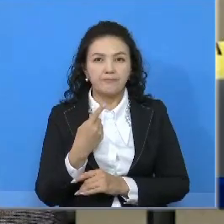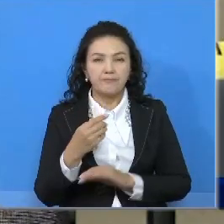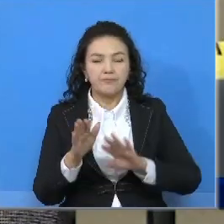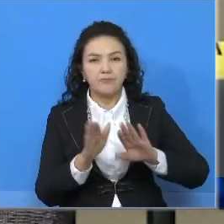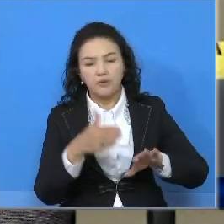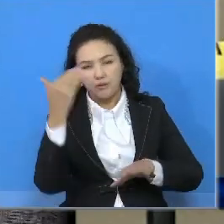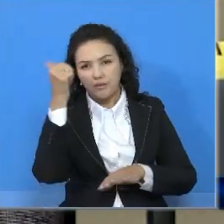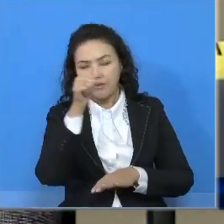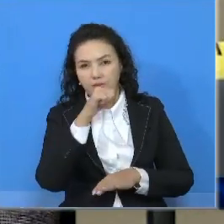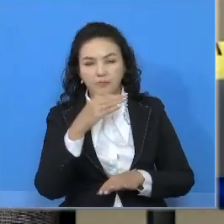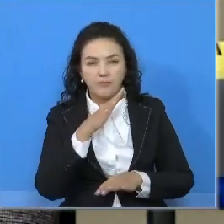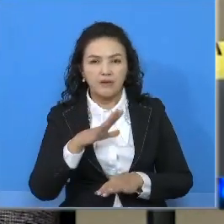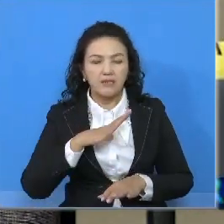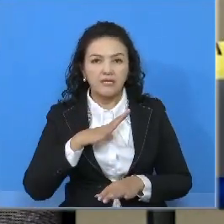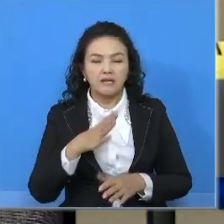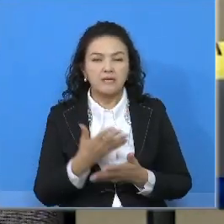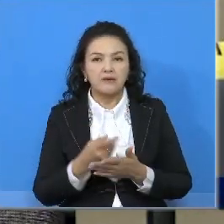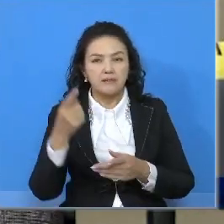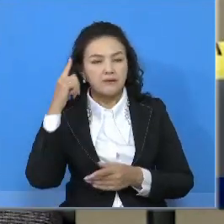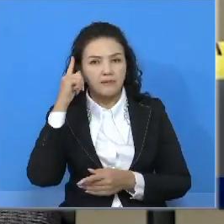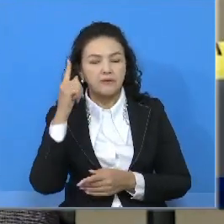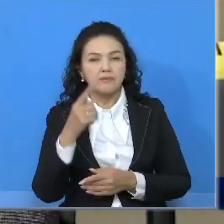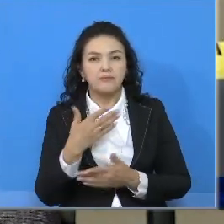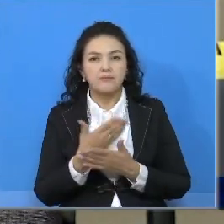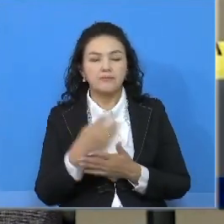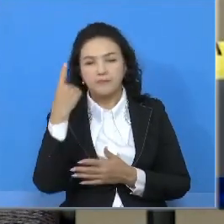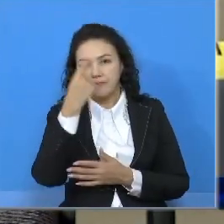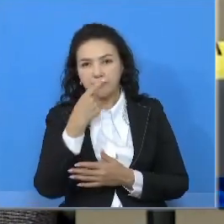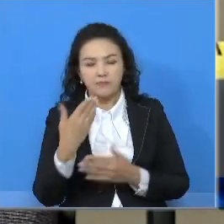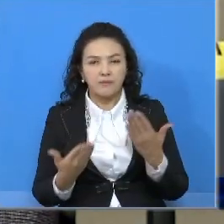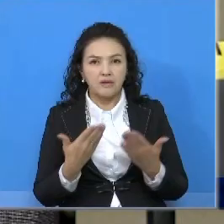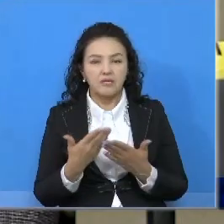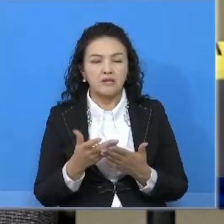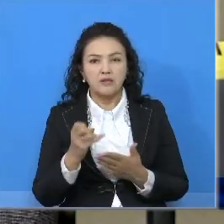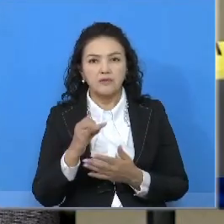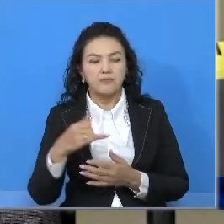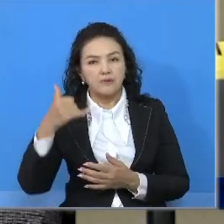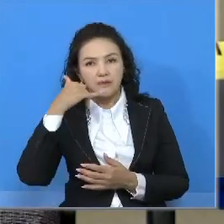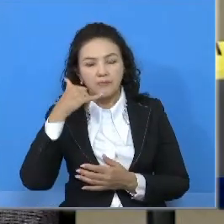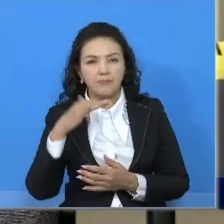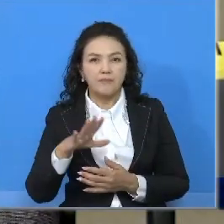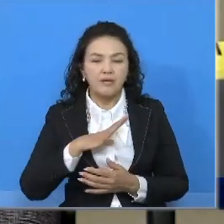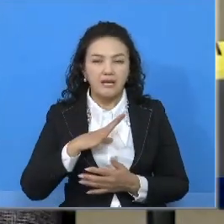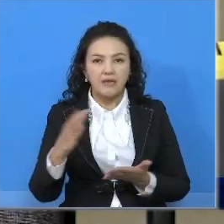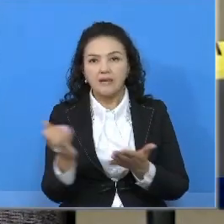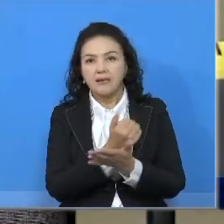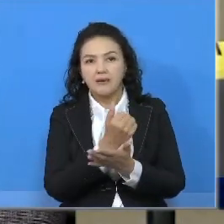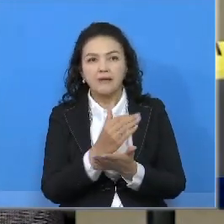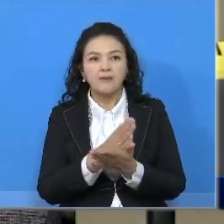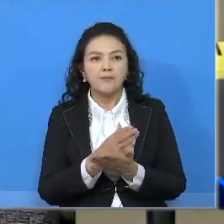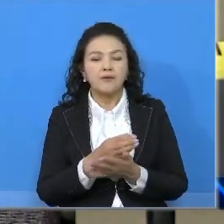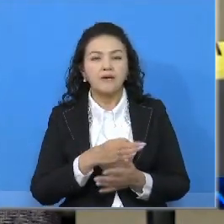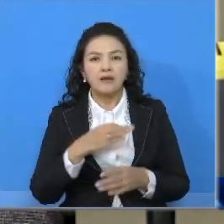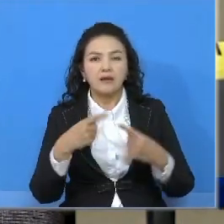прошлые годы были, лица, которые звонят на сотовый телефон или же на стационарный телефон, они были найдены и привлечены